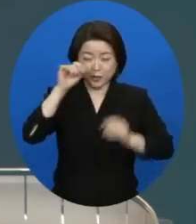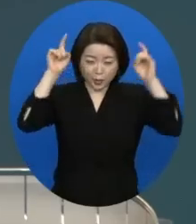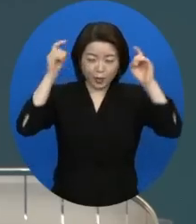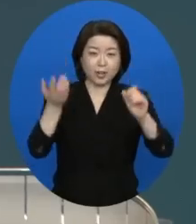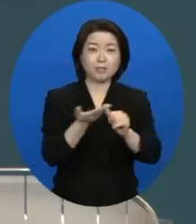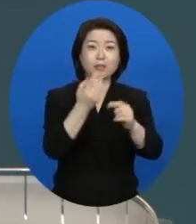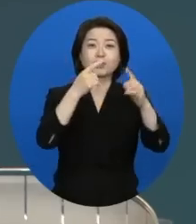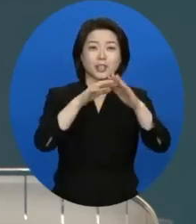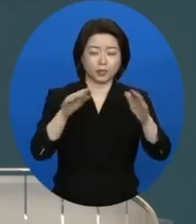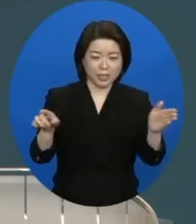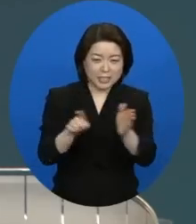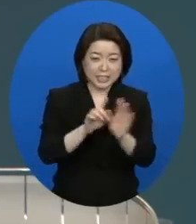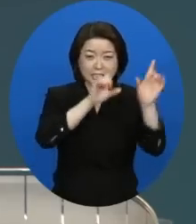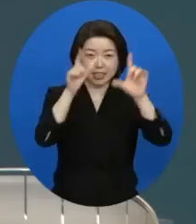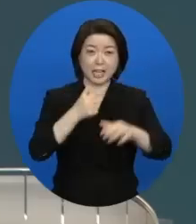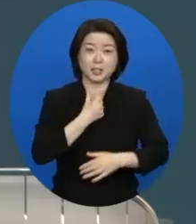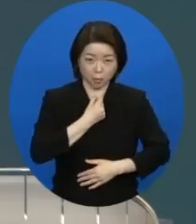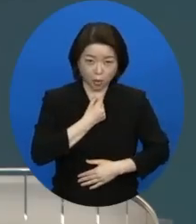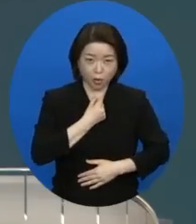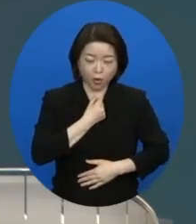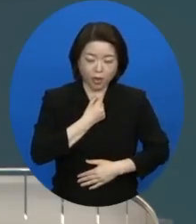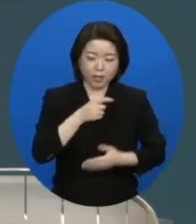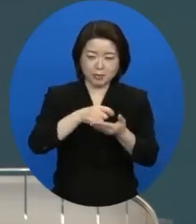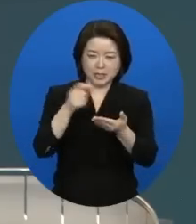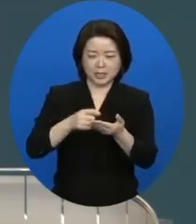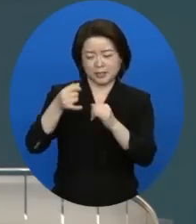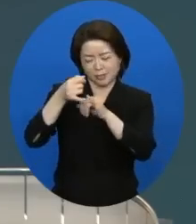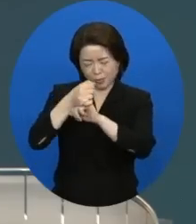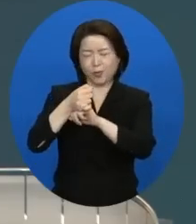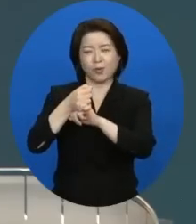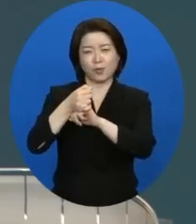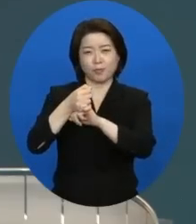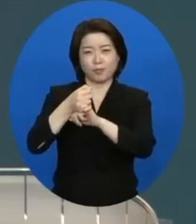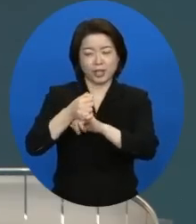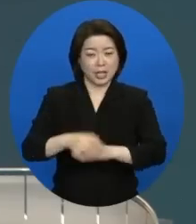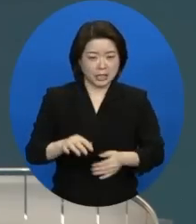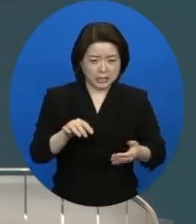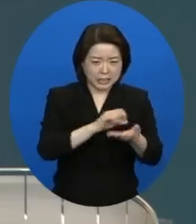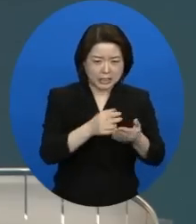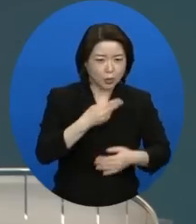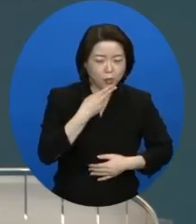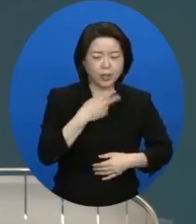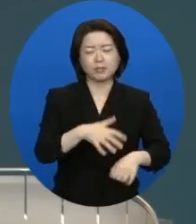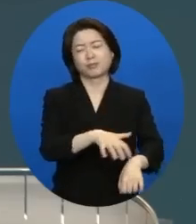선한목자교회에 신앙생활 하려면 일기 안 쓰고는 참 불편해요.